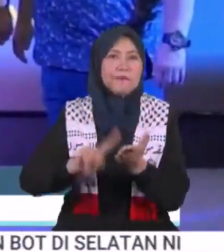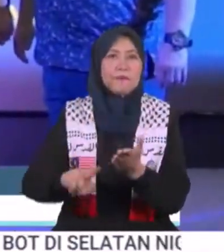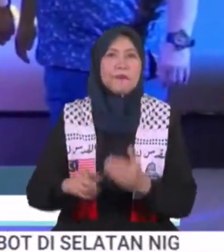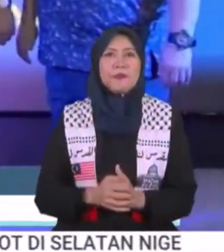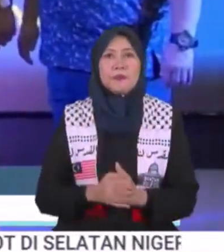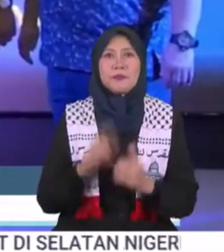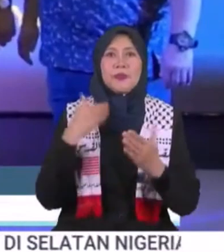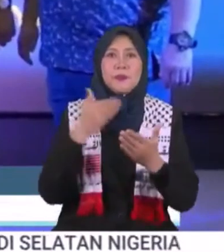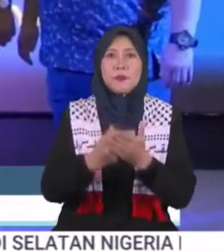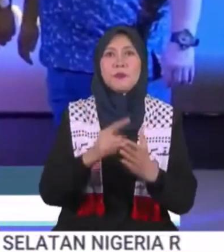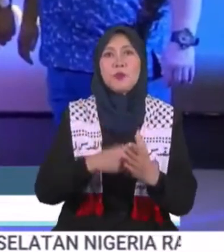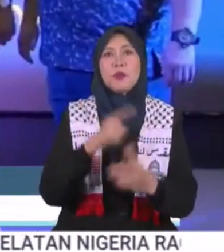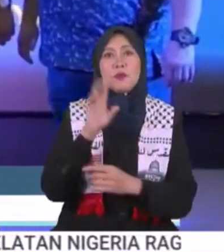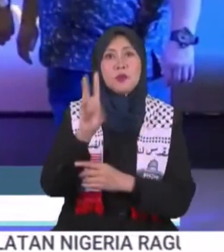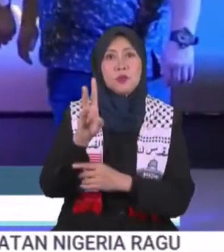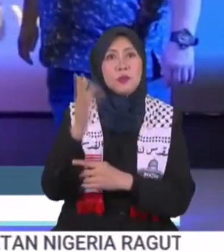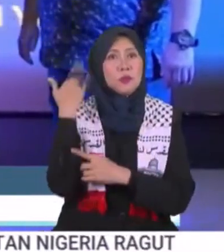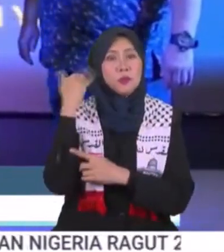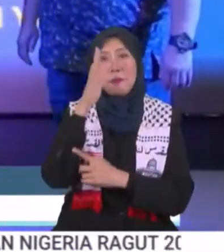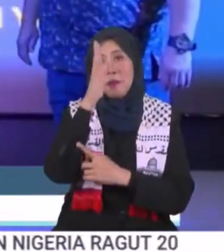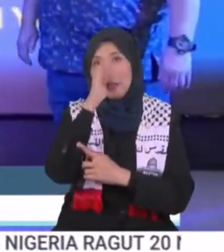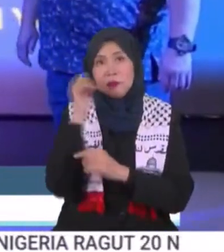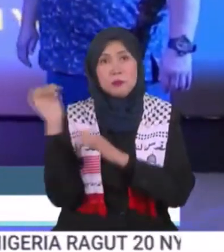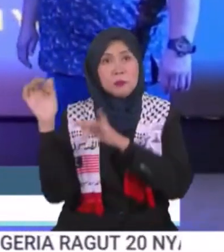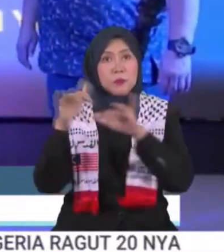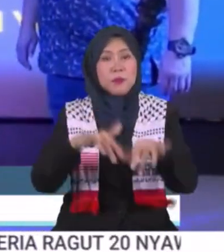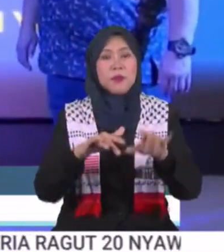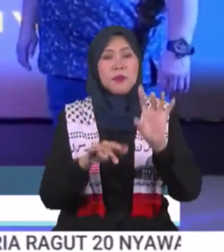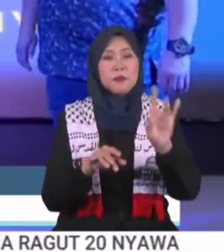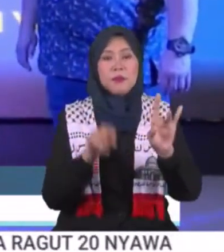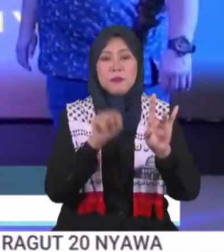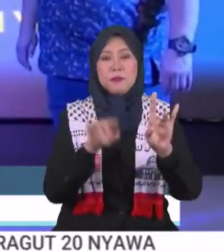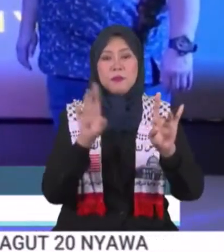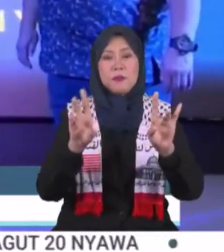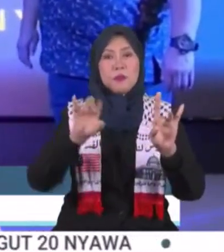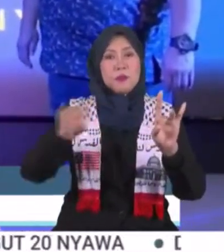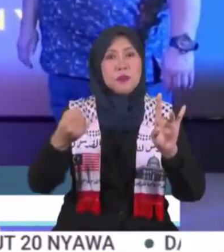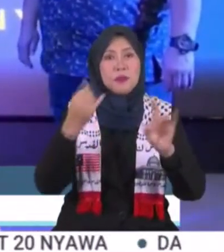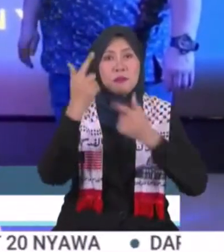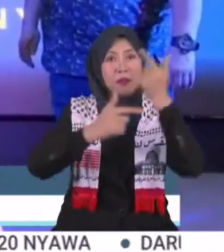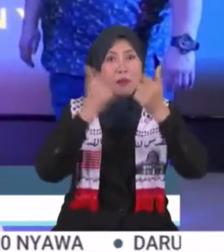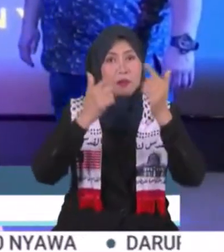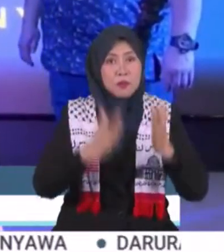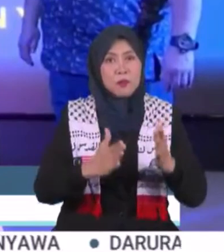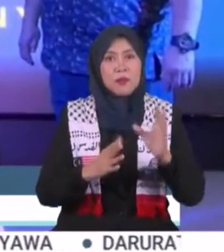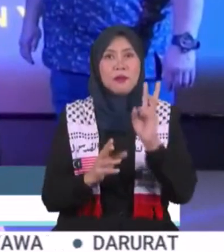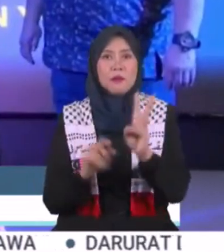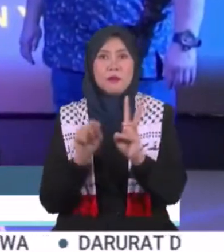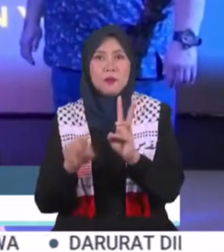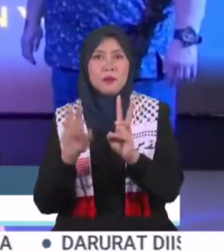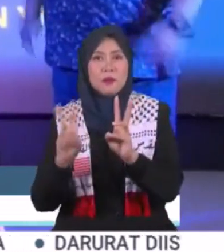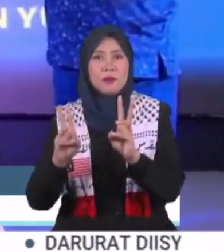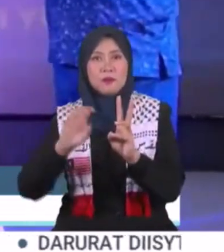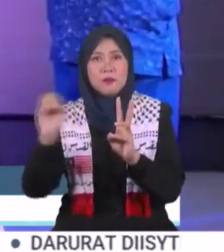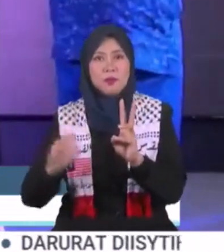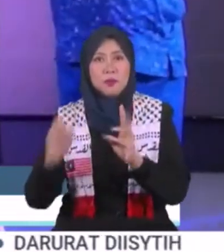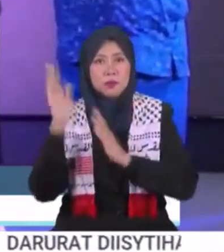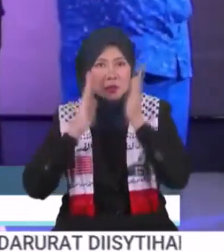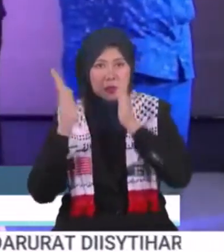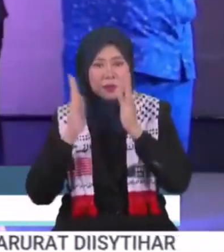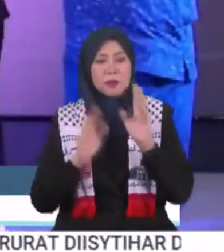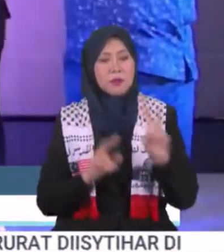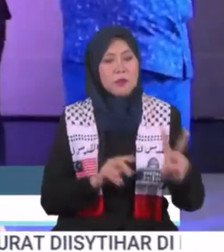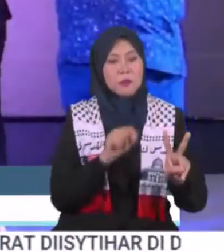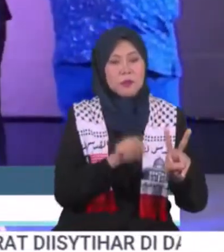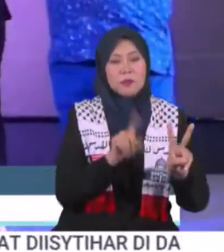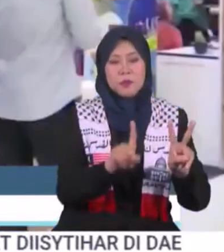Sehingga Julai lalu, Melaka menerima kedatangan 8.7 juta pelancong dengan 6.6 juta pelancong domestik